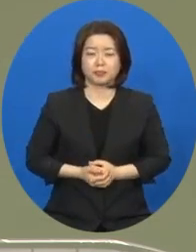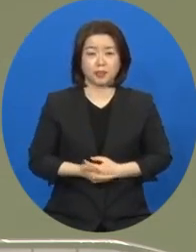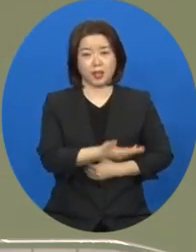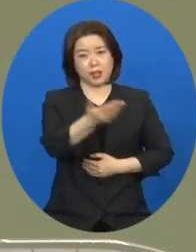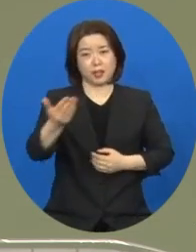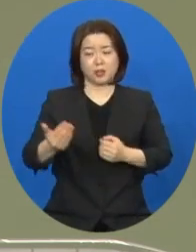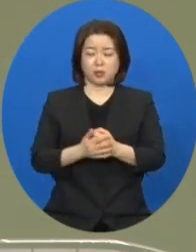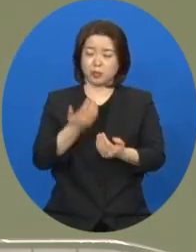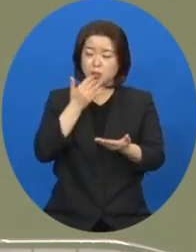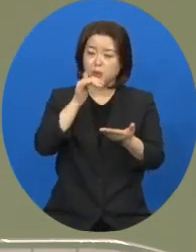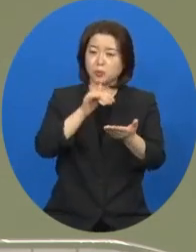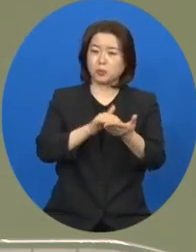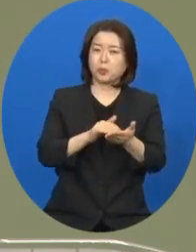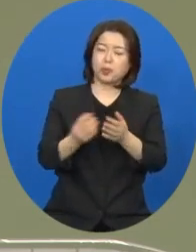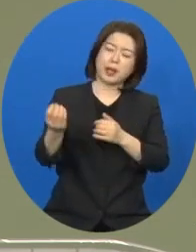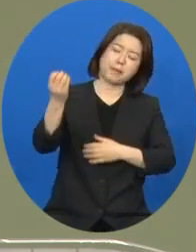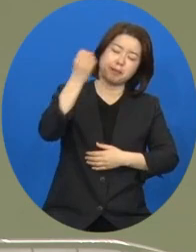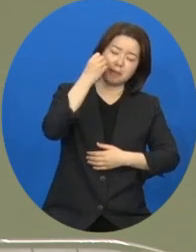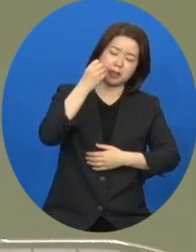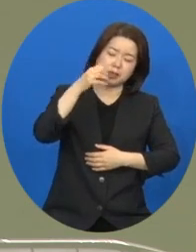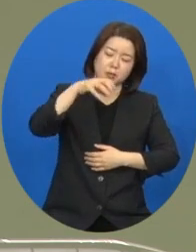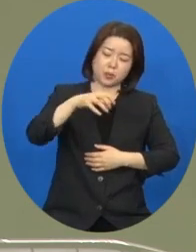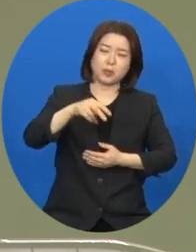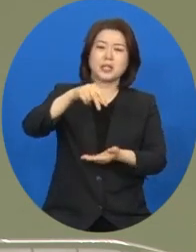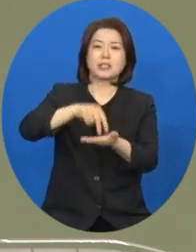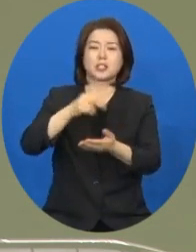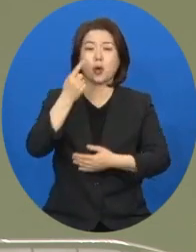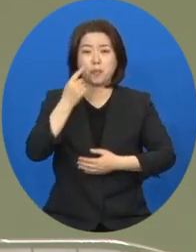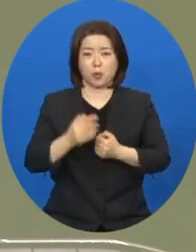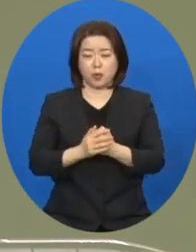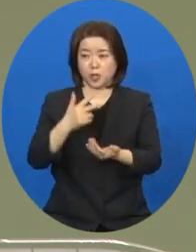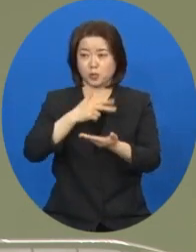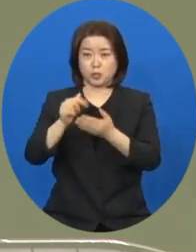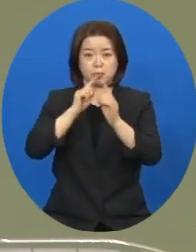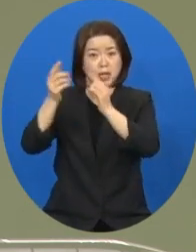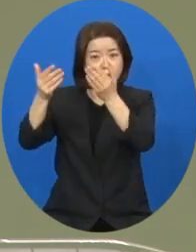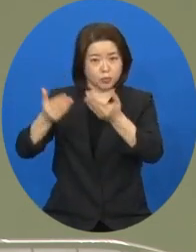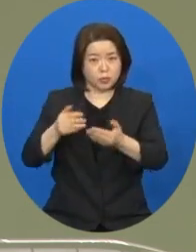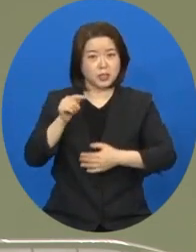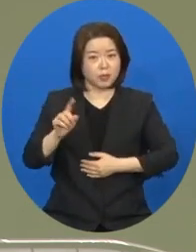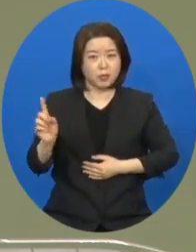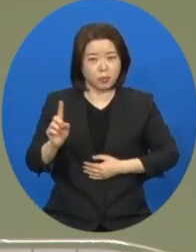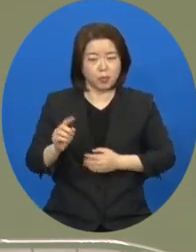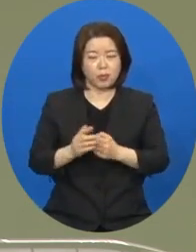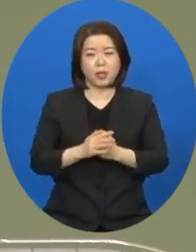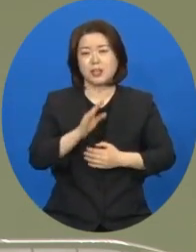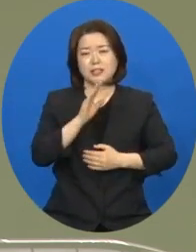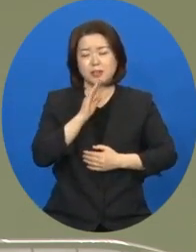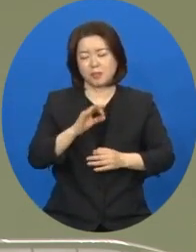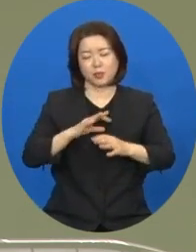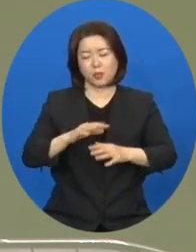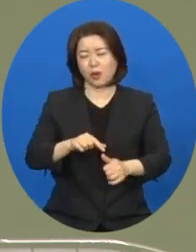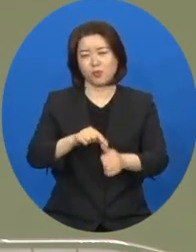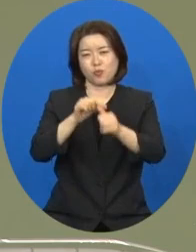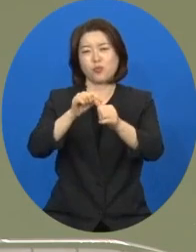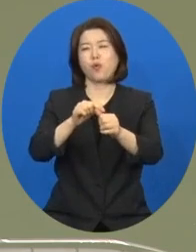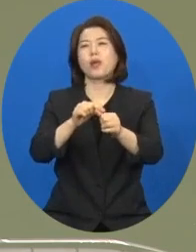여러분 돌에 맞는 자리에 서보라 주님이 말씀하신 것은 그건 정말 놀라운 구원의